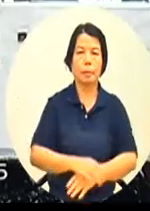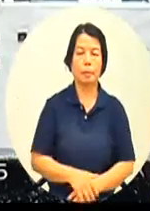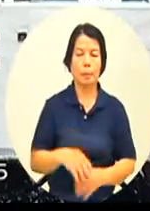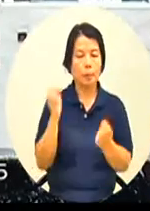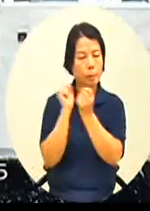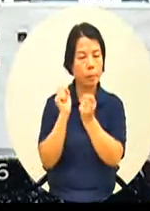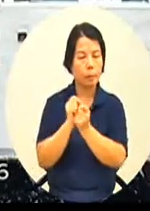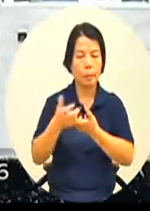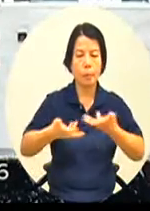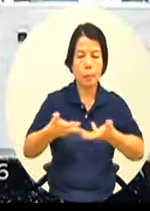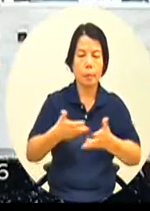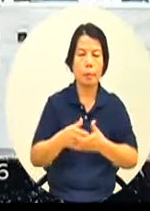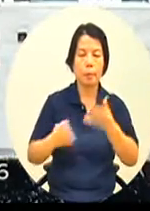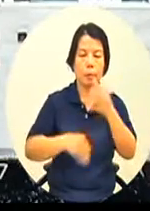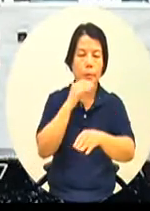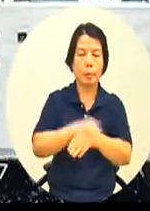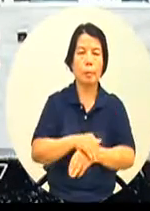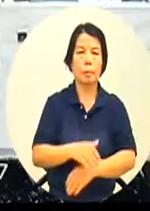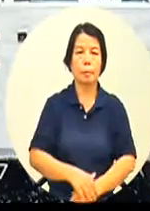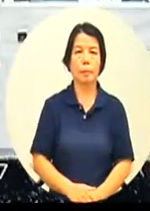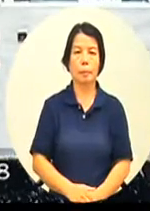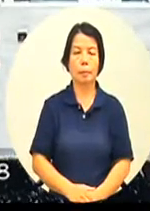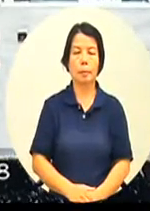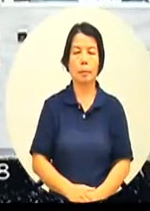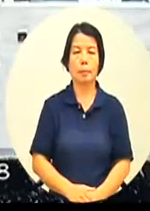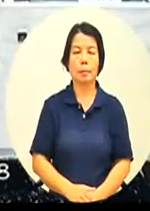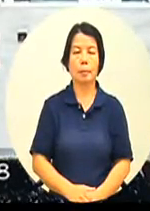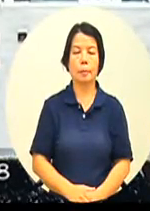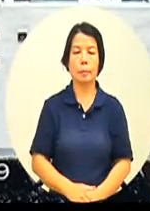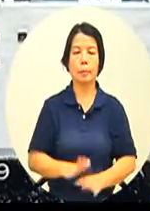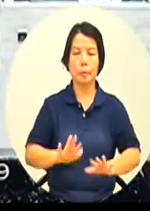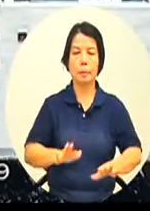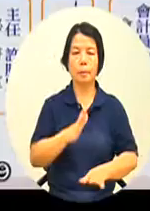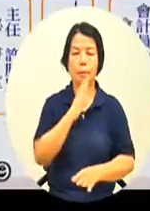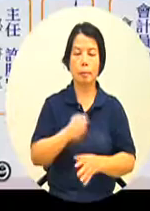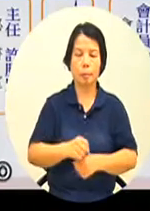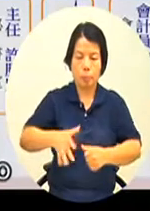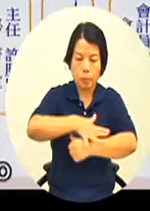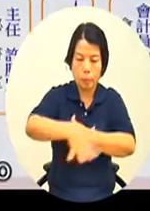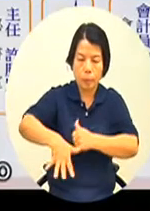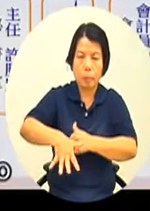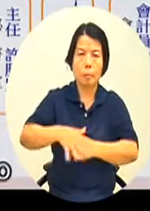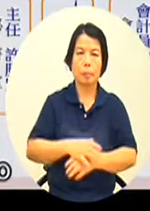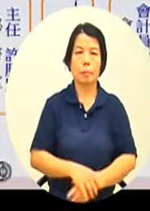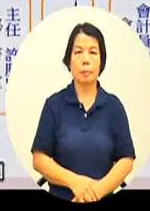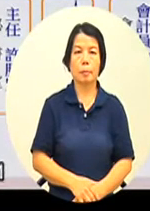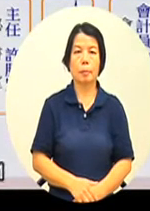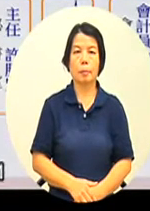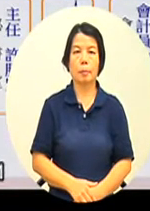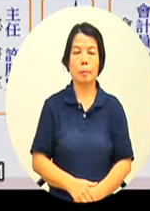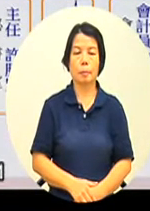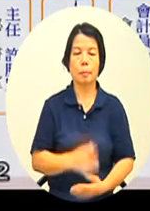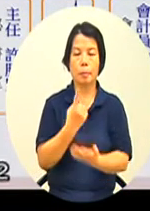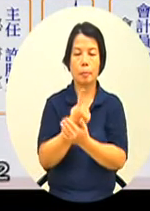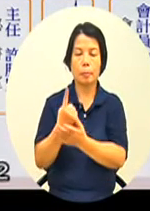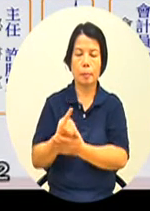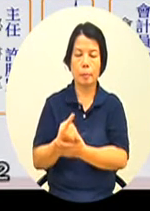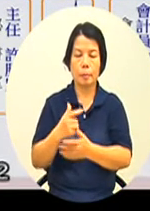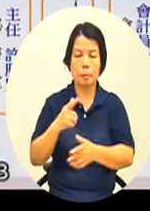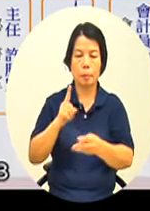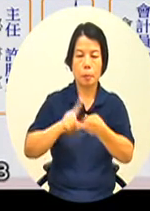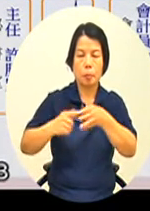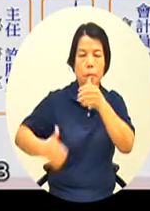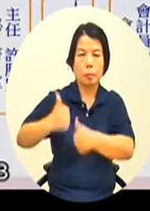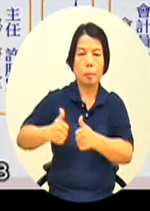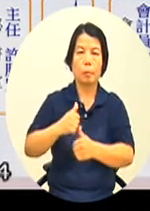作成果。这是本会的组织架构以及各部门的主管。那这里要